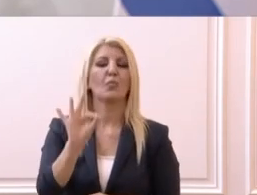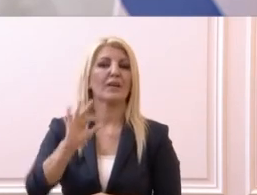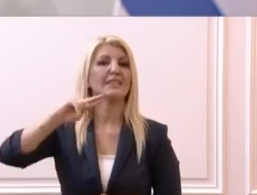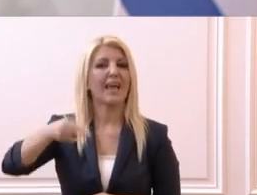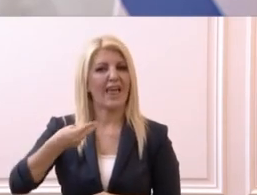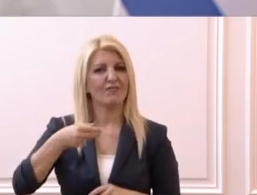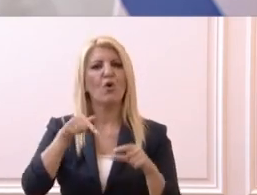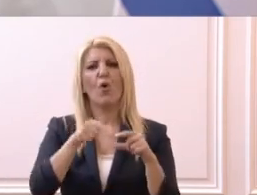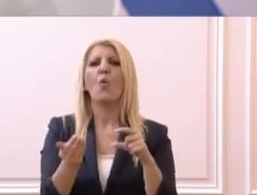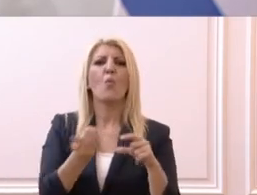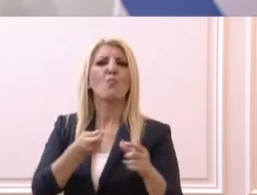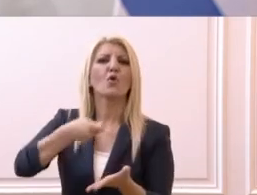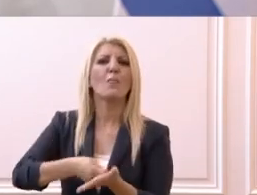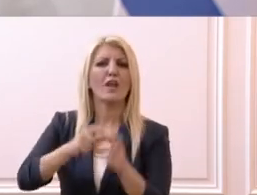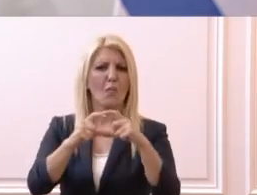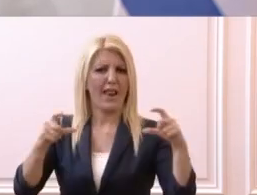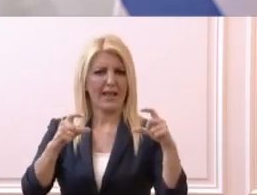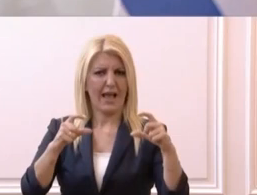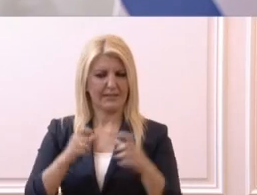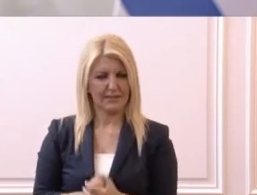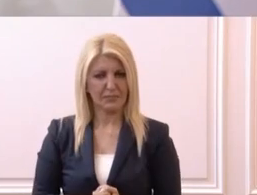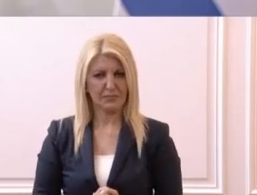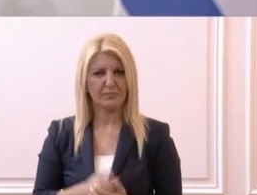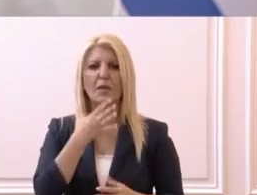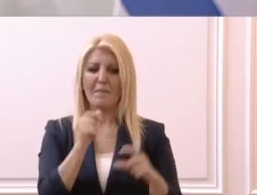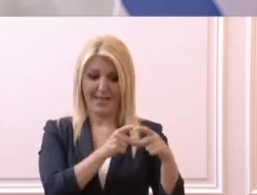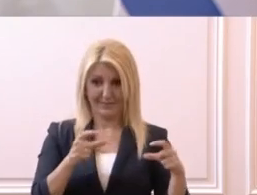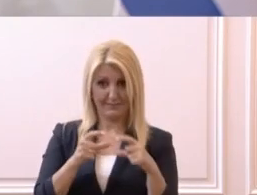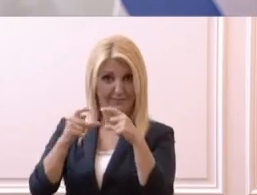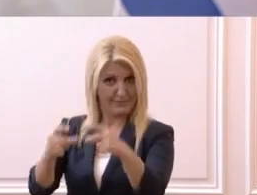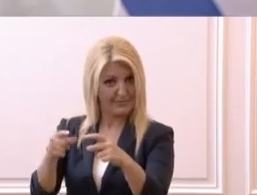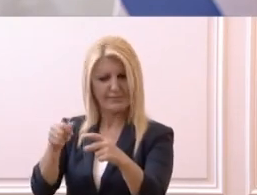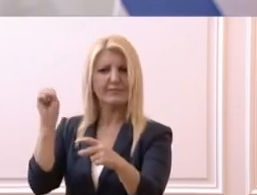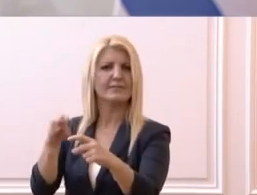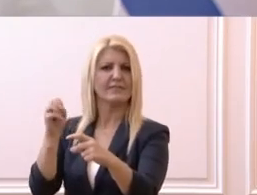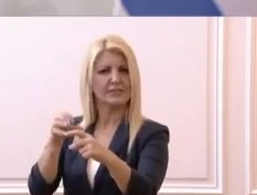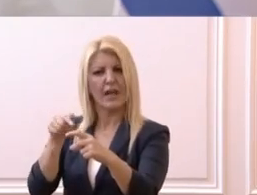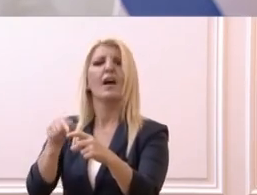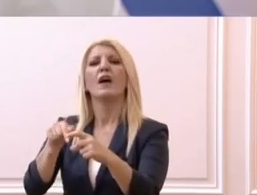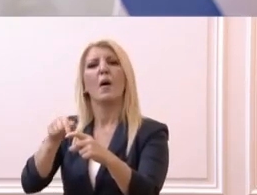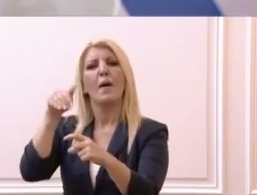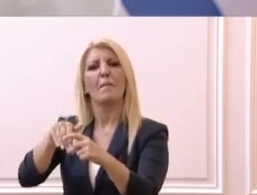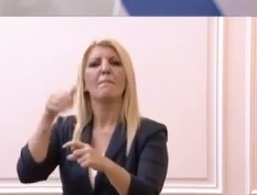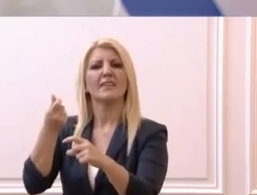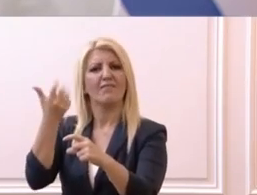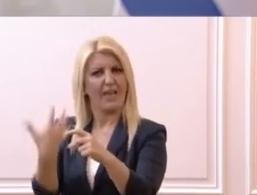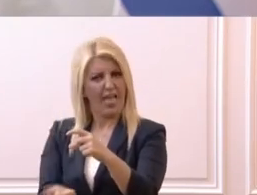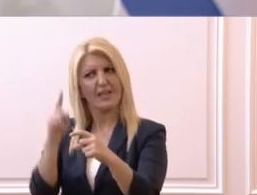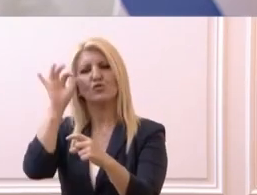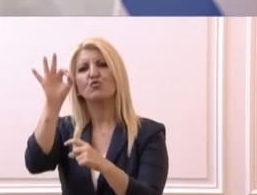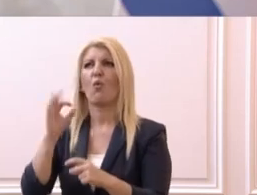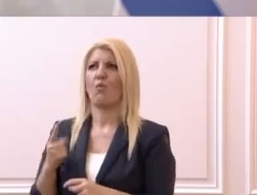Αυτή, όπως θα δούμε και στη συνέχεια πιο αναλυτικά, θα καλύπτει εισιτήρια για ταξίδια, έξοδα για